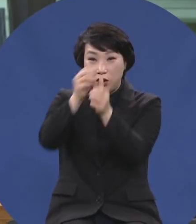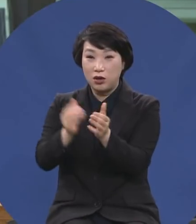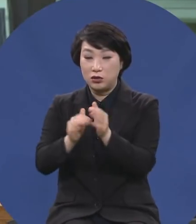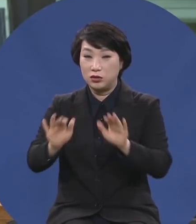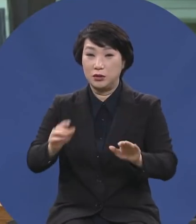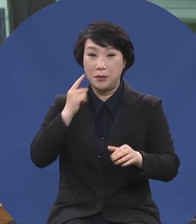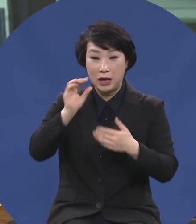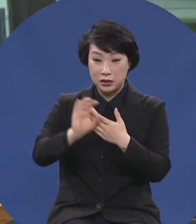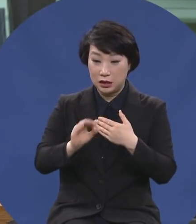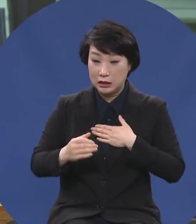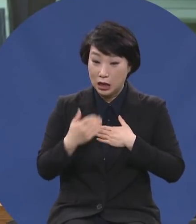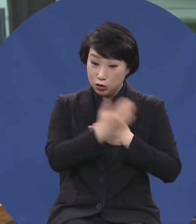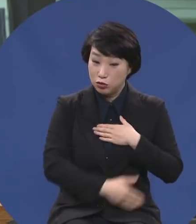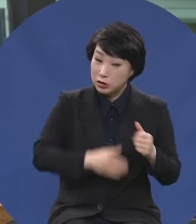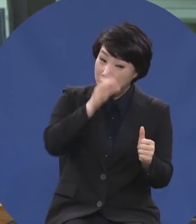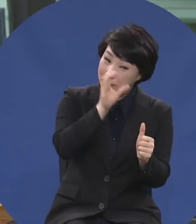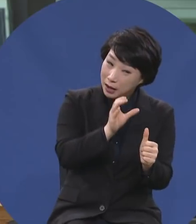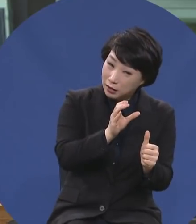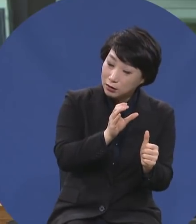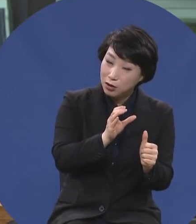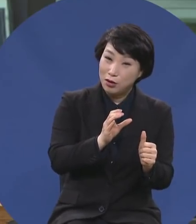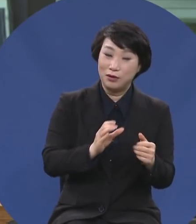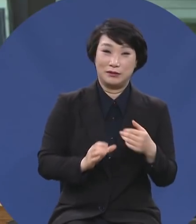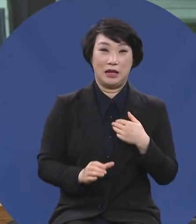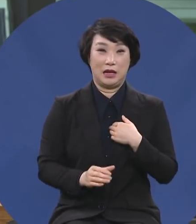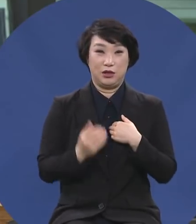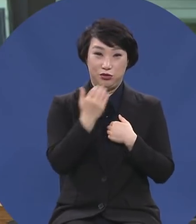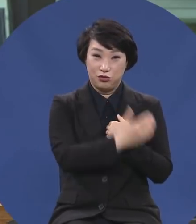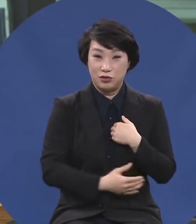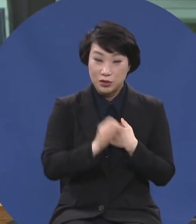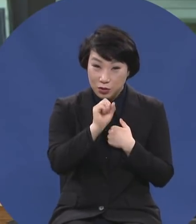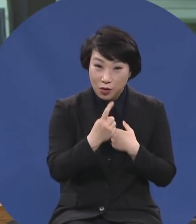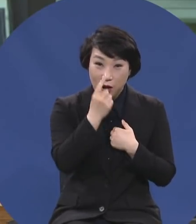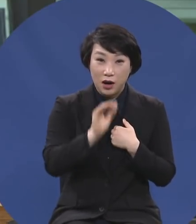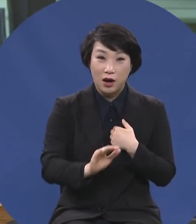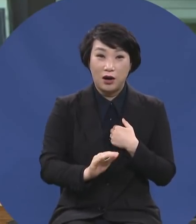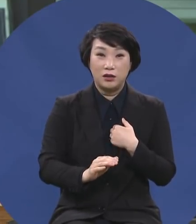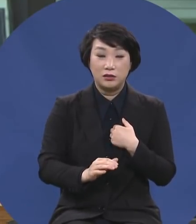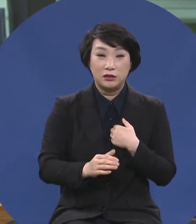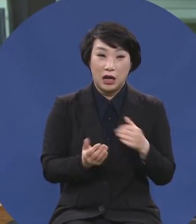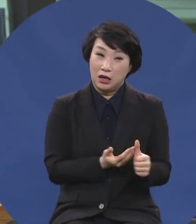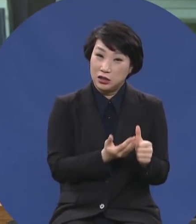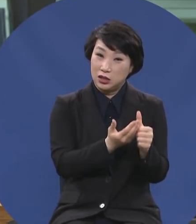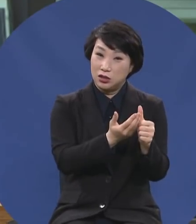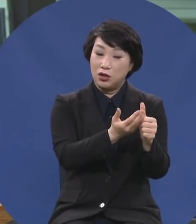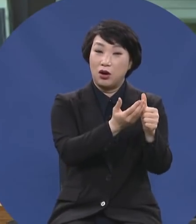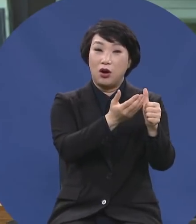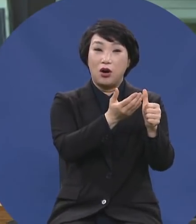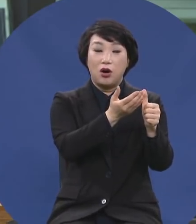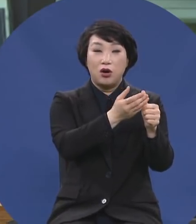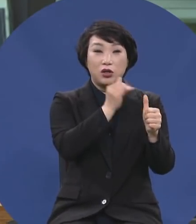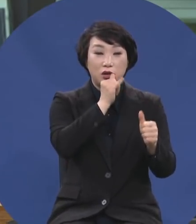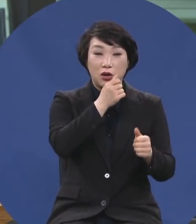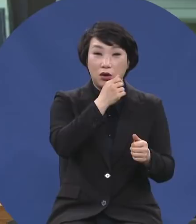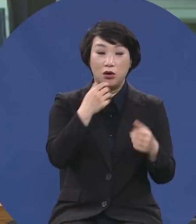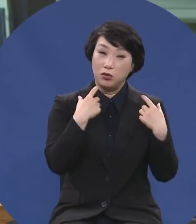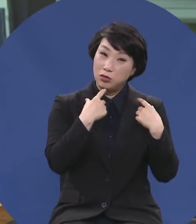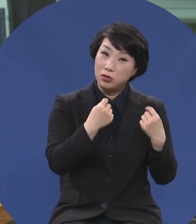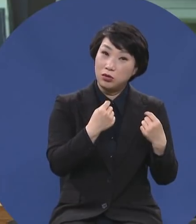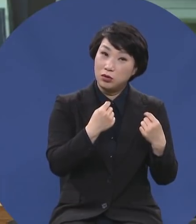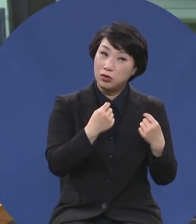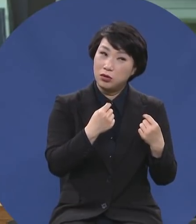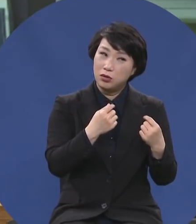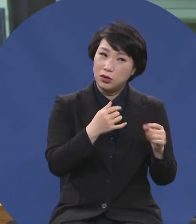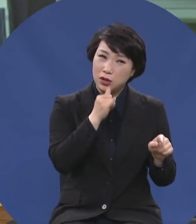만약에 우리 육신에게 맡겨서 육신으로부터 양육받고 보존되게